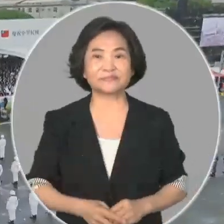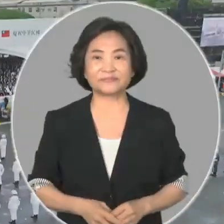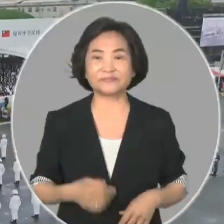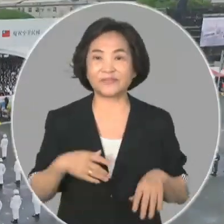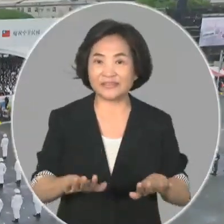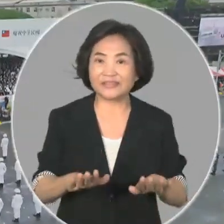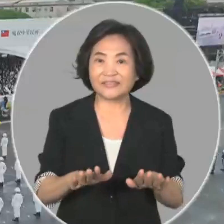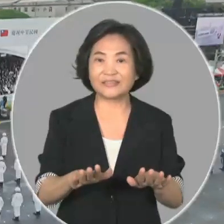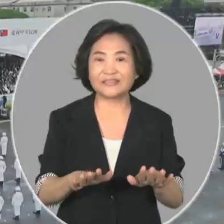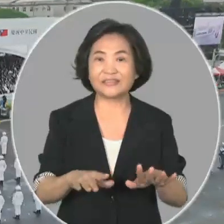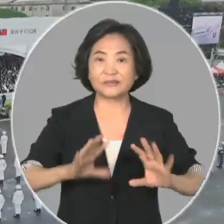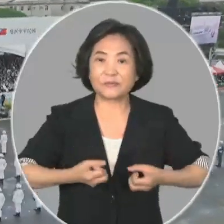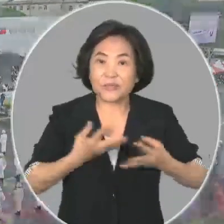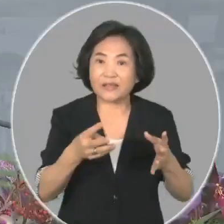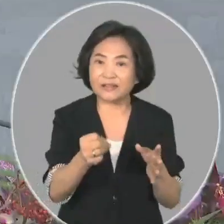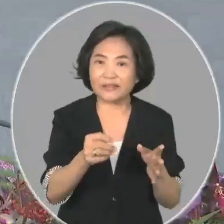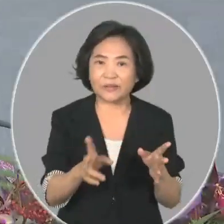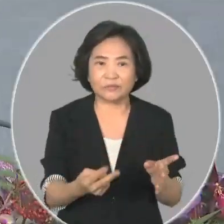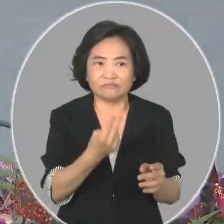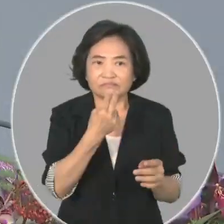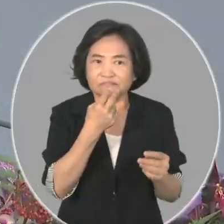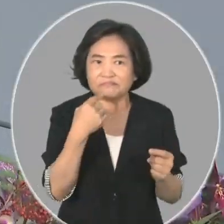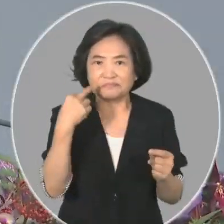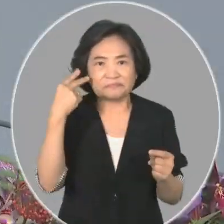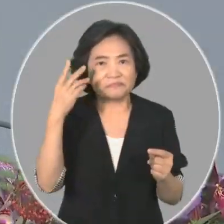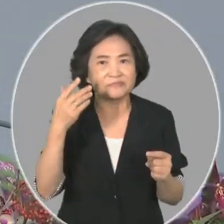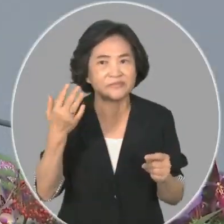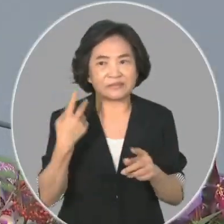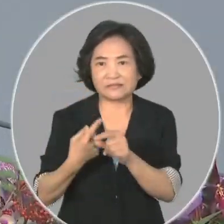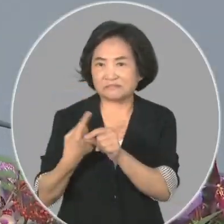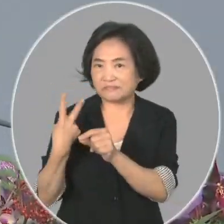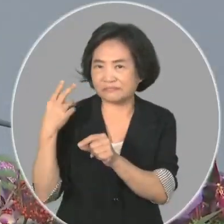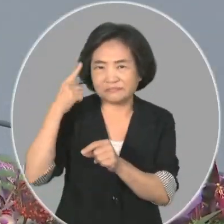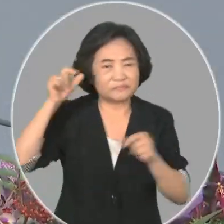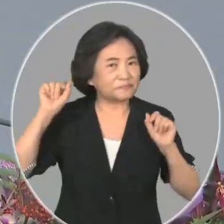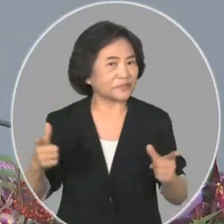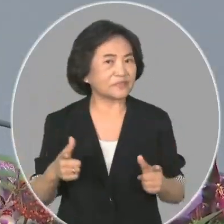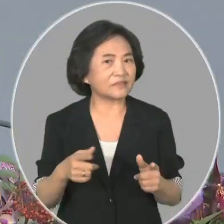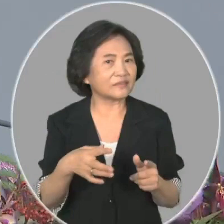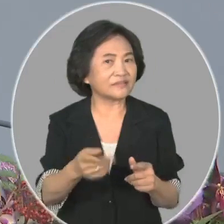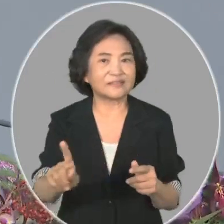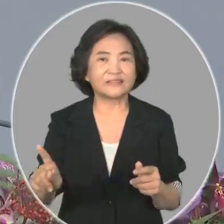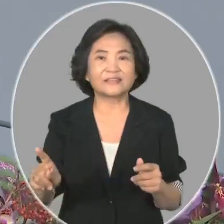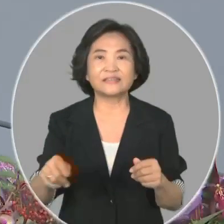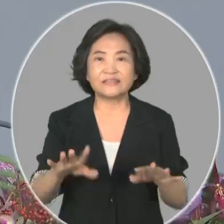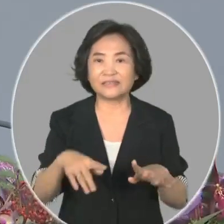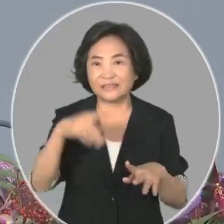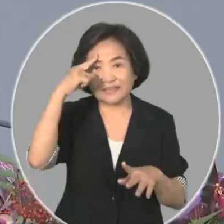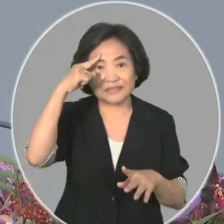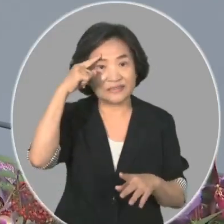年国庆日的气氛和前2年有很大的不同。再过